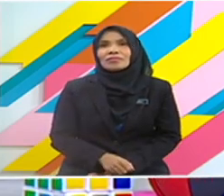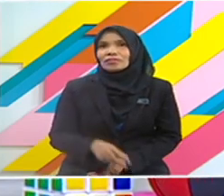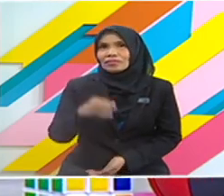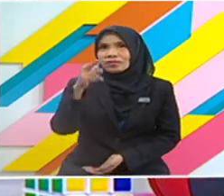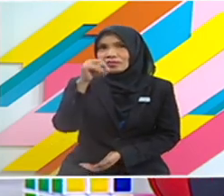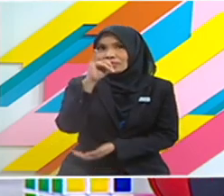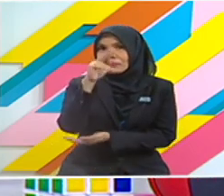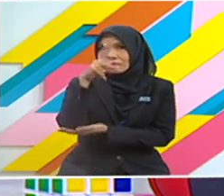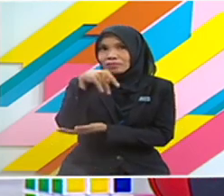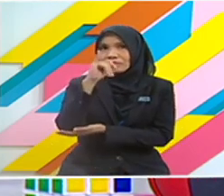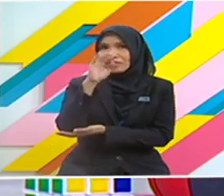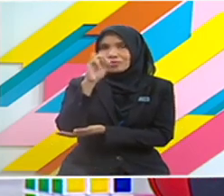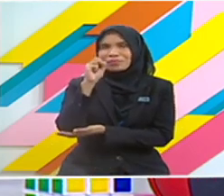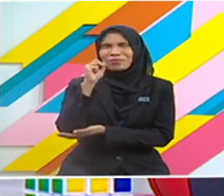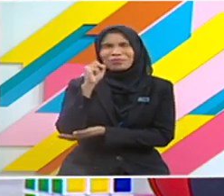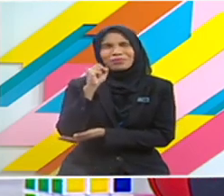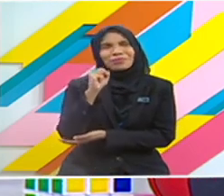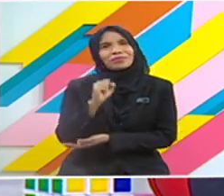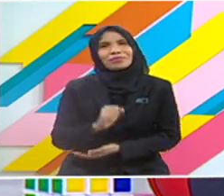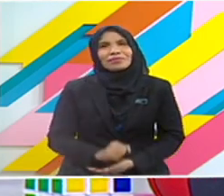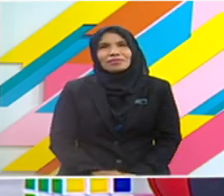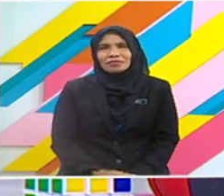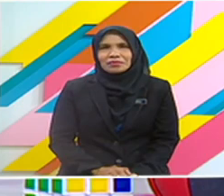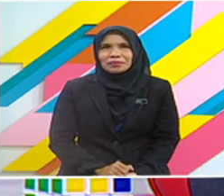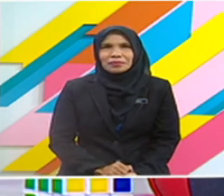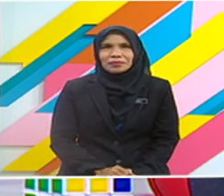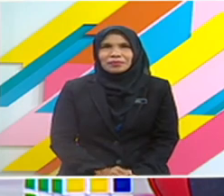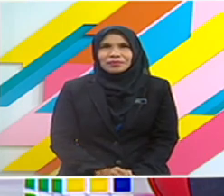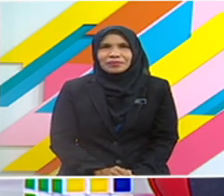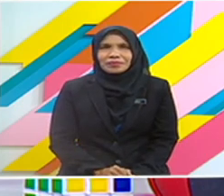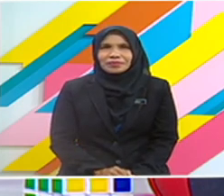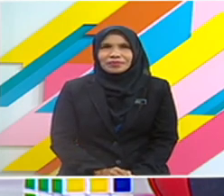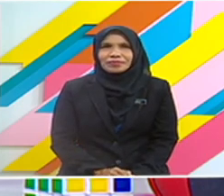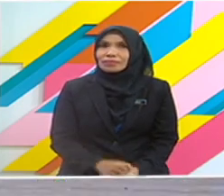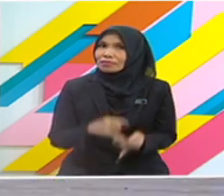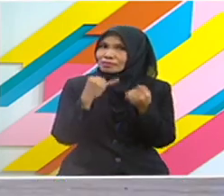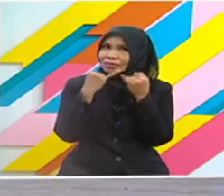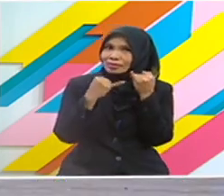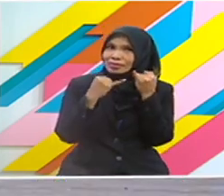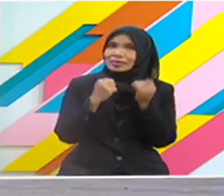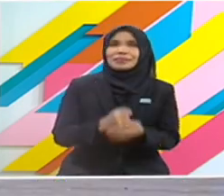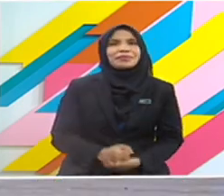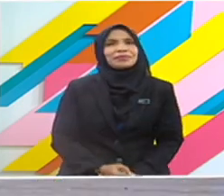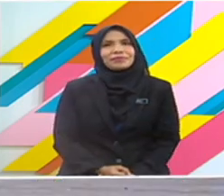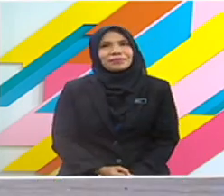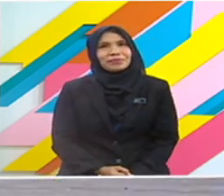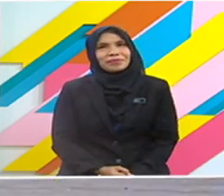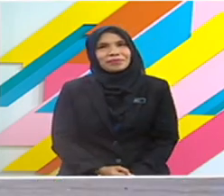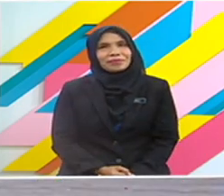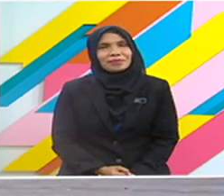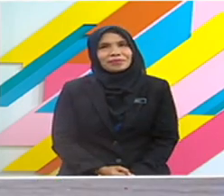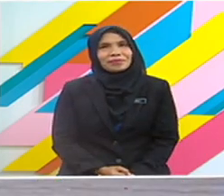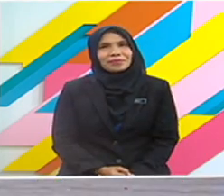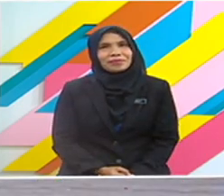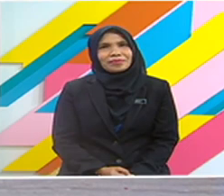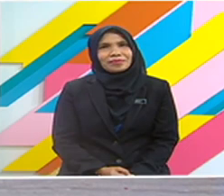citrus biasanya berasa masam. Okay. Mempunyai rasa masam. Okay, yang terakhir. Yang terakhir, cikgu ada satu lagi. Ni